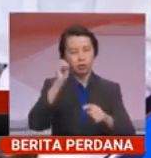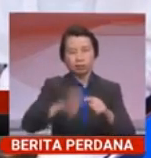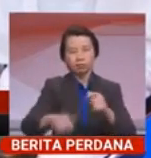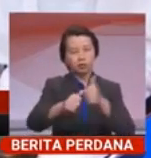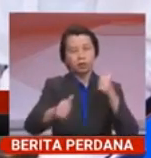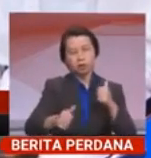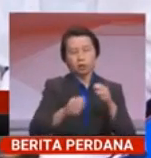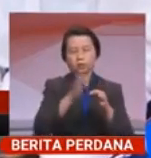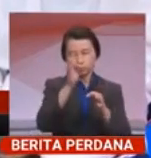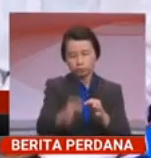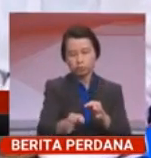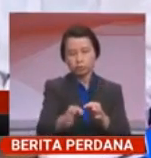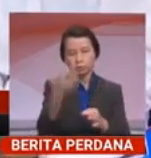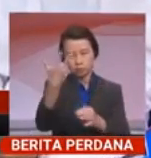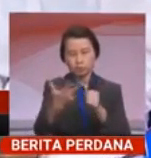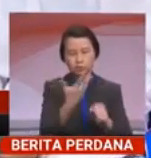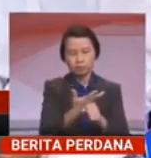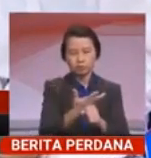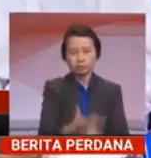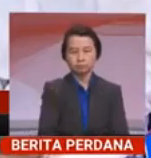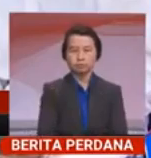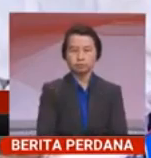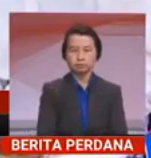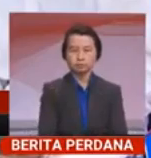dapat dielakkan.